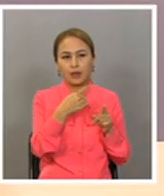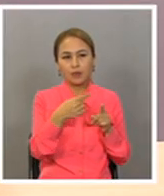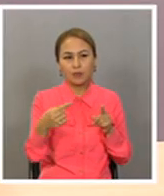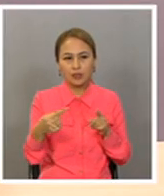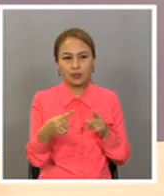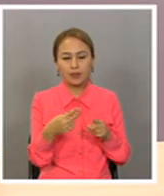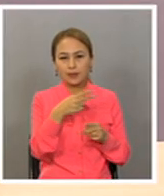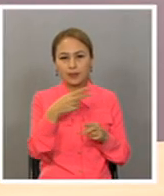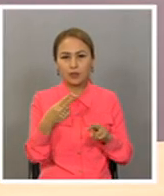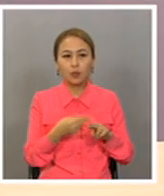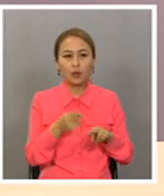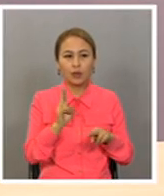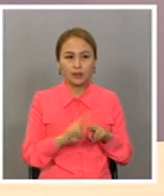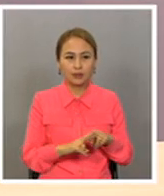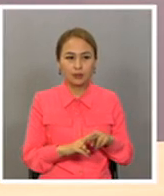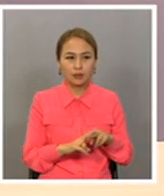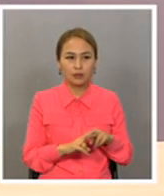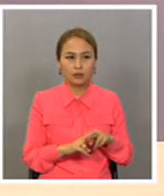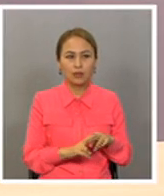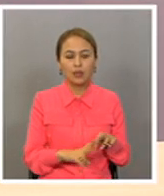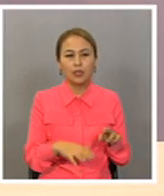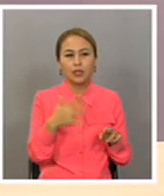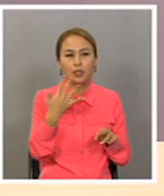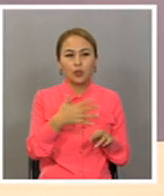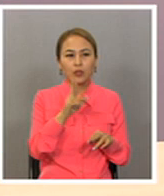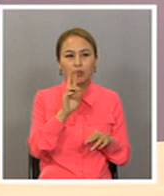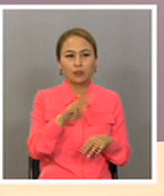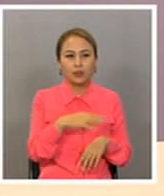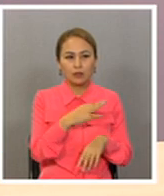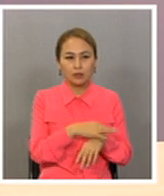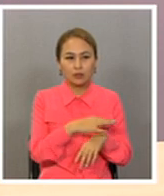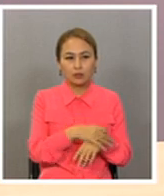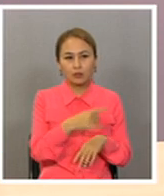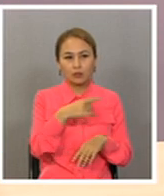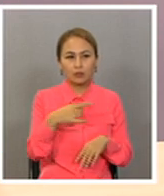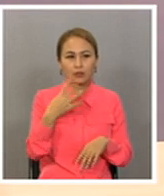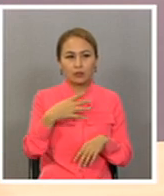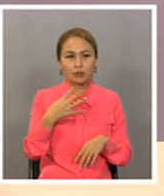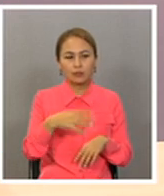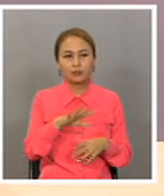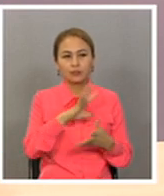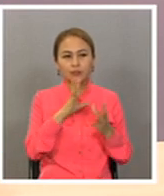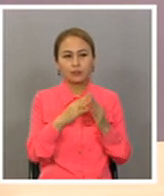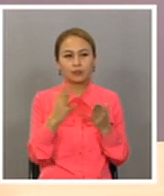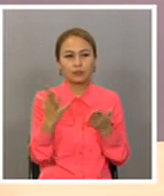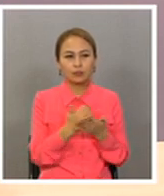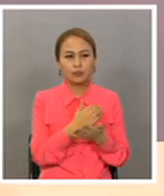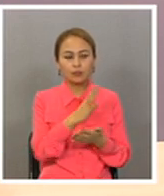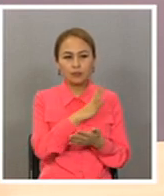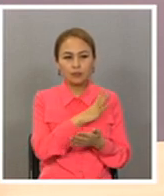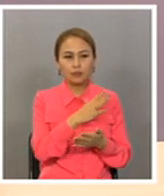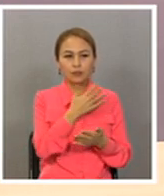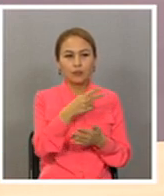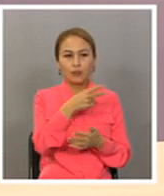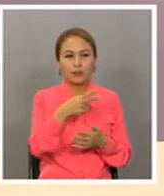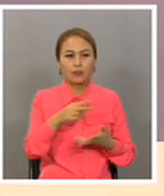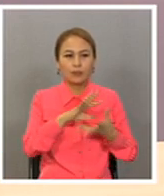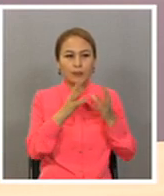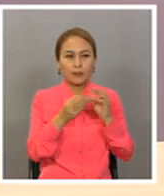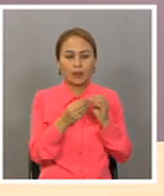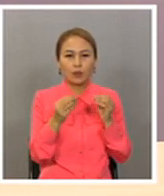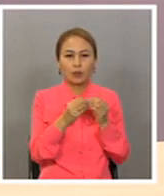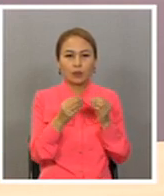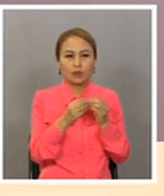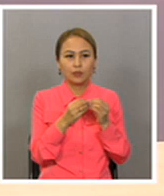тең болғандықтан 50 мен 40-тың айырмасын тауып аламыз. Айырманың мәні 10-ға